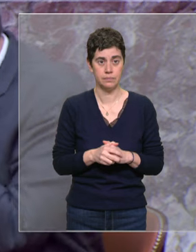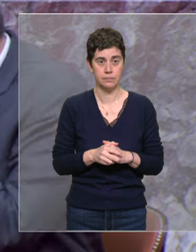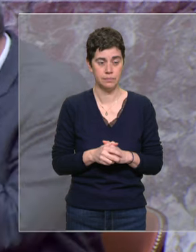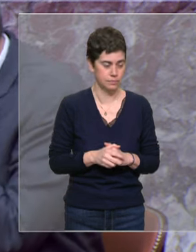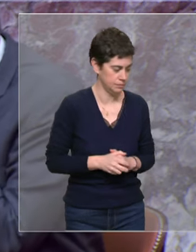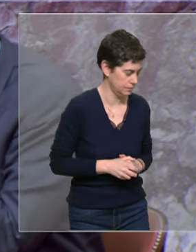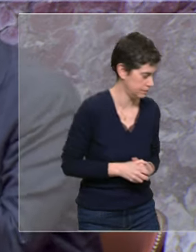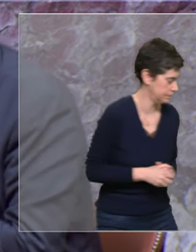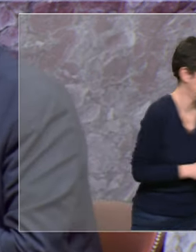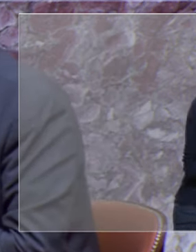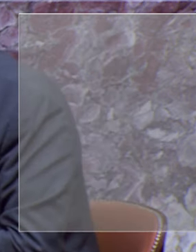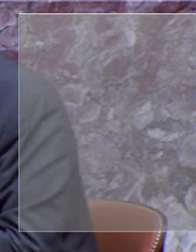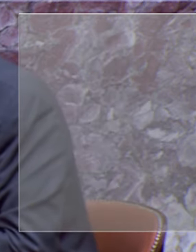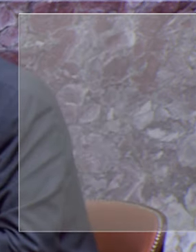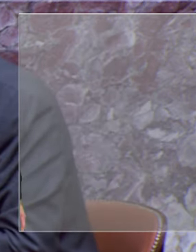La parole est à Madame...